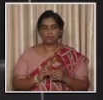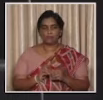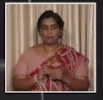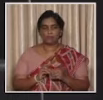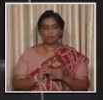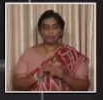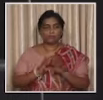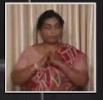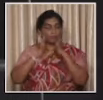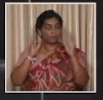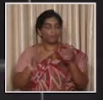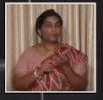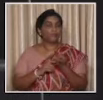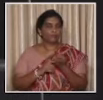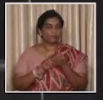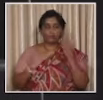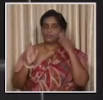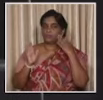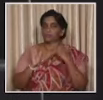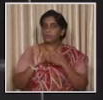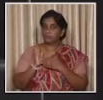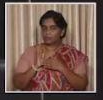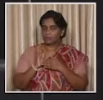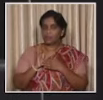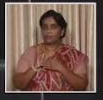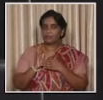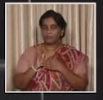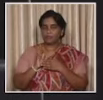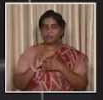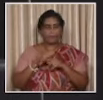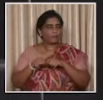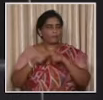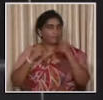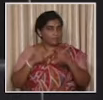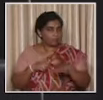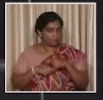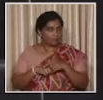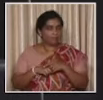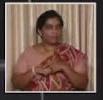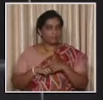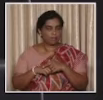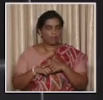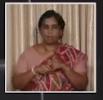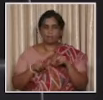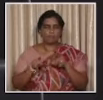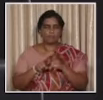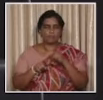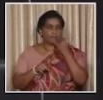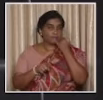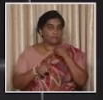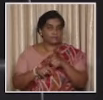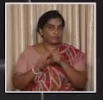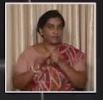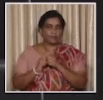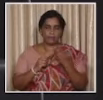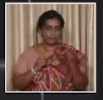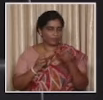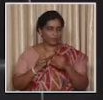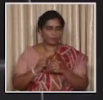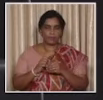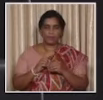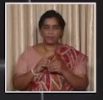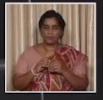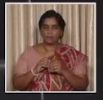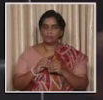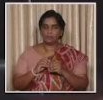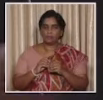විශාල ප්‍රාග්ධනයක් මේ ශේෂ්ත්‍රයට වියදම් කිරීම එතරම් ලේසි පහසු කාර්යයක් නෙමෙයි.